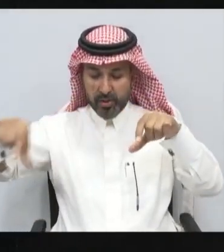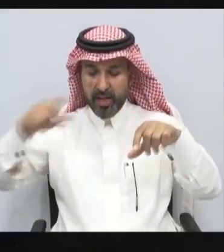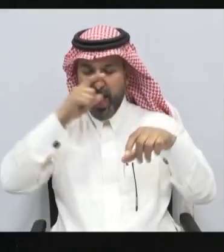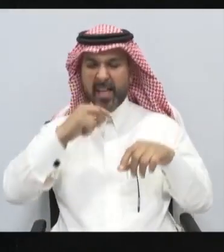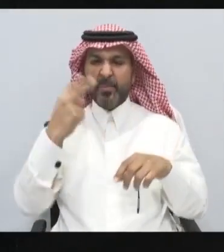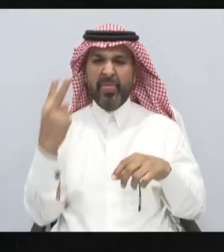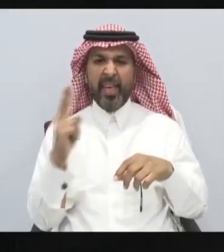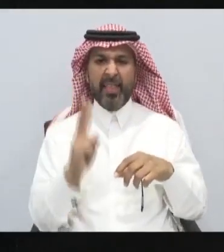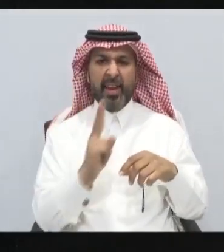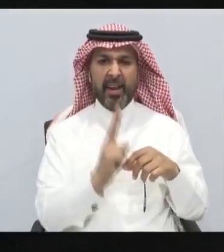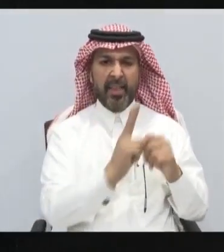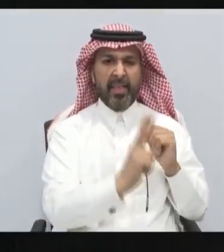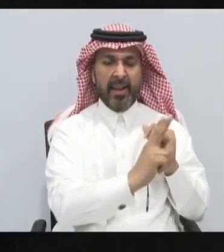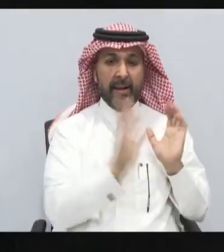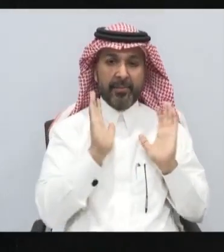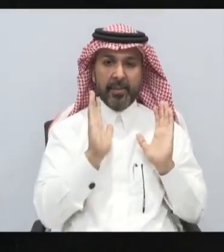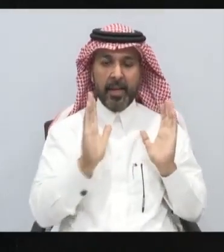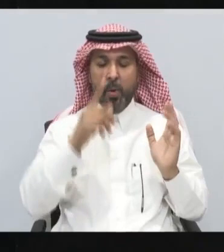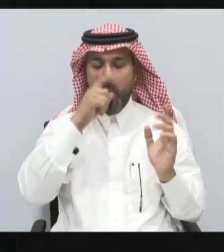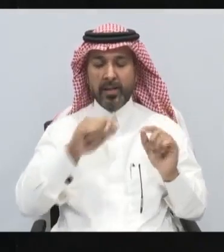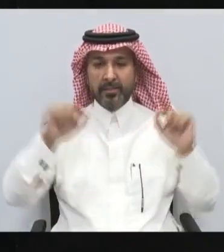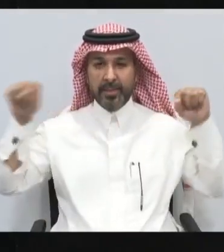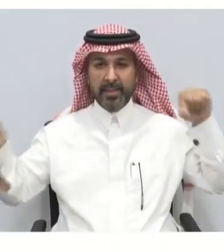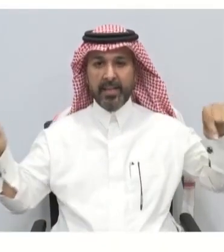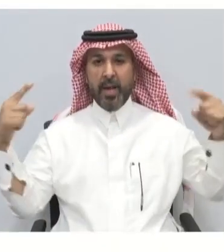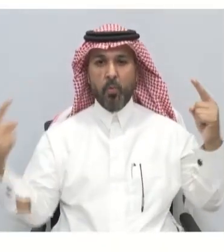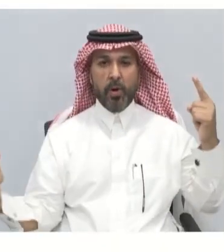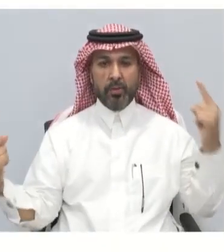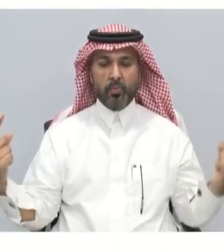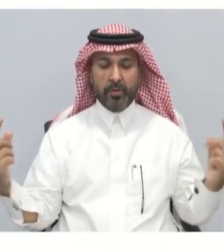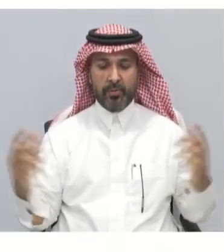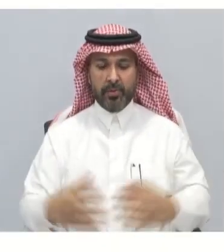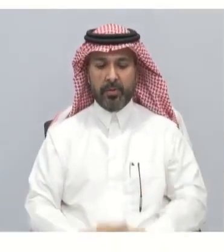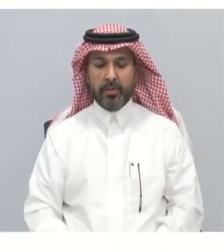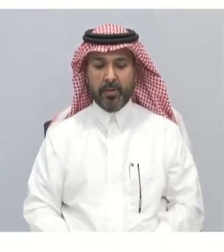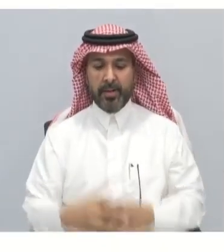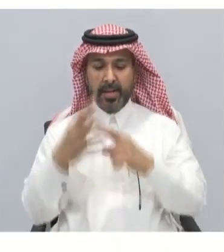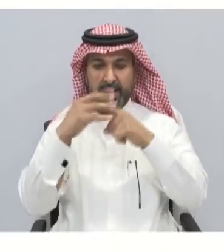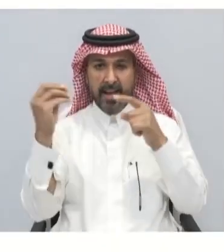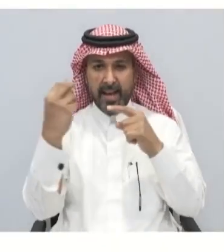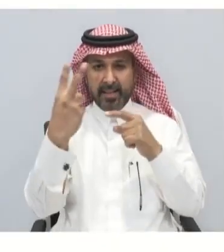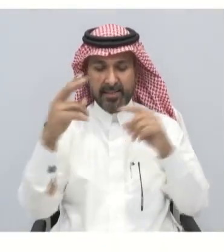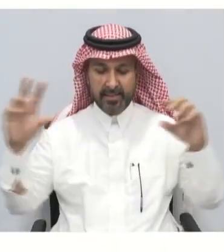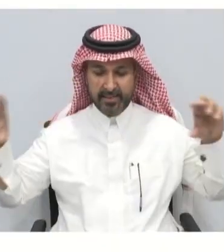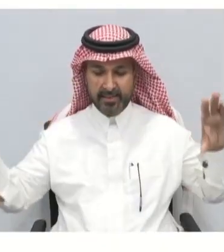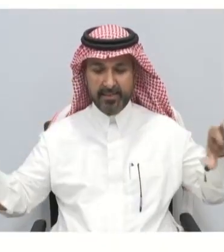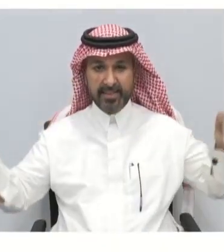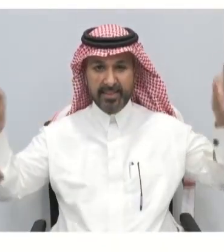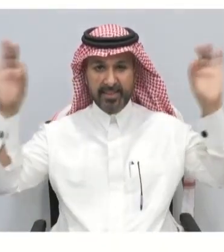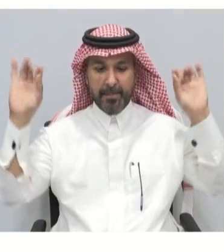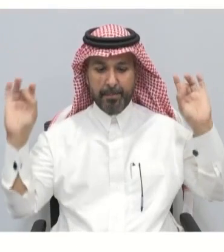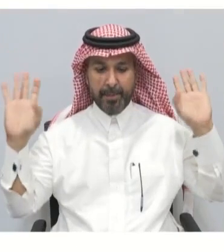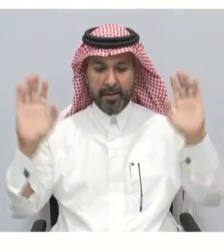الاخيره فبن شيل هذول الشخصين الاضافيين راح نشيلهم نقصنا اثنين من عدد الاشخاص